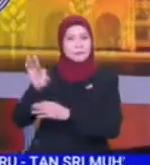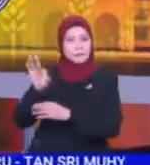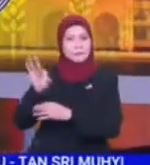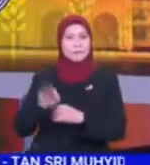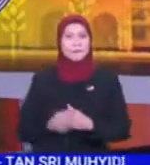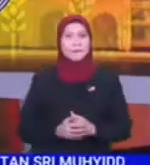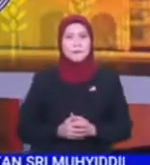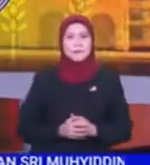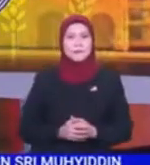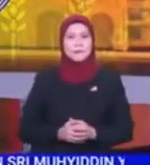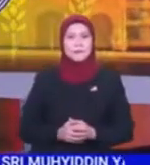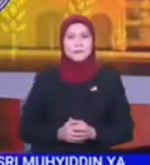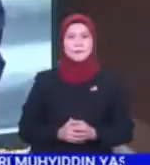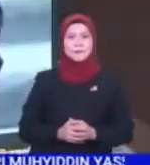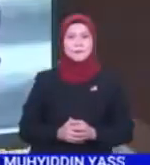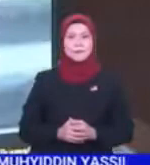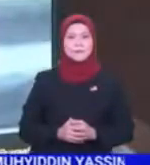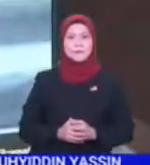depan.